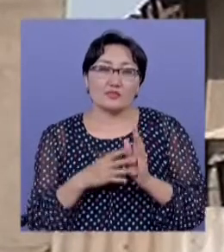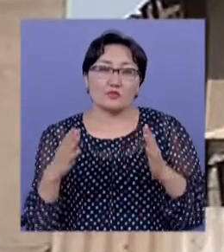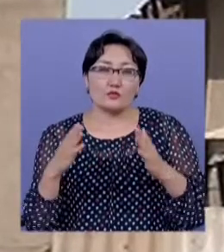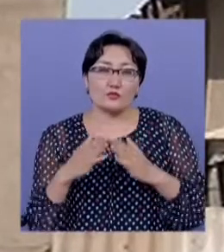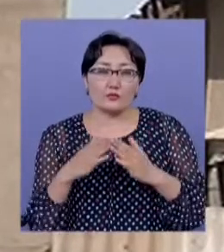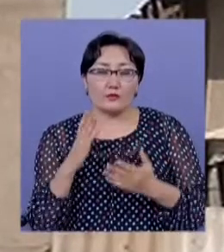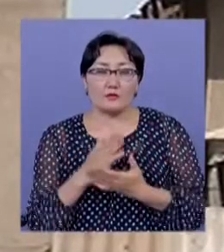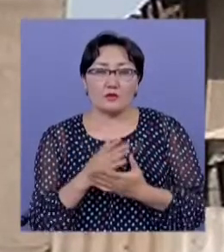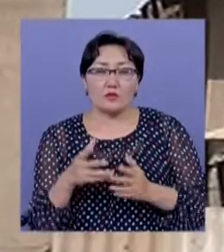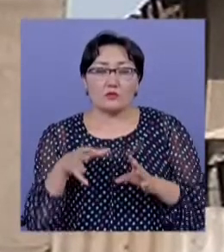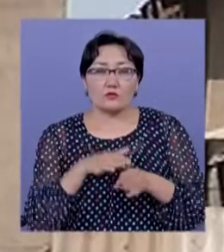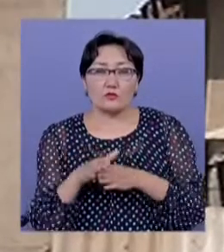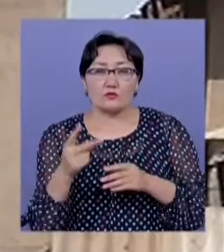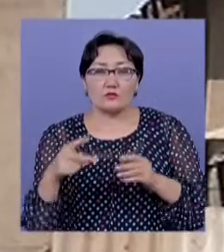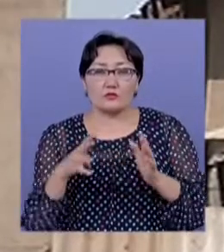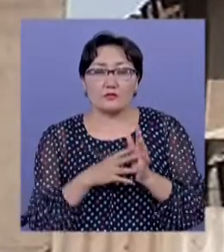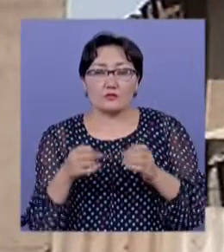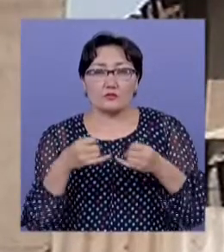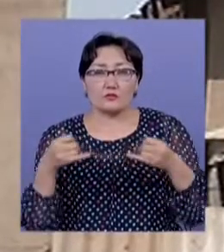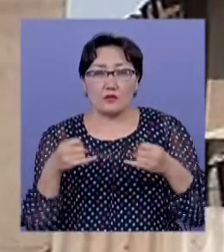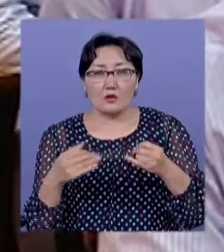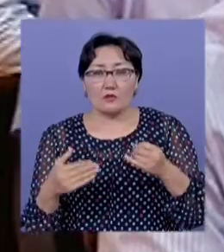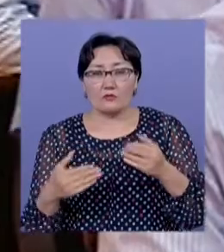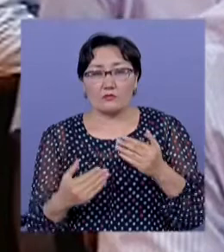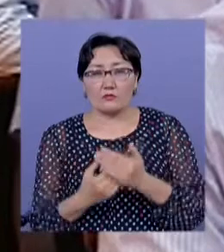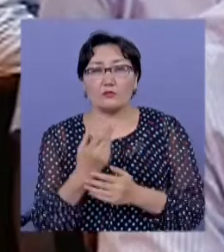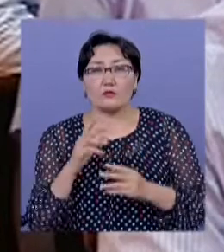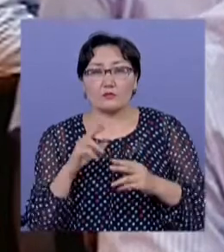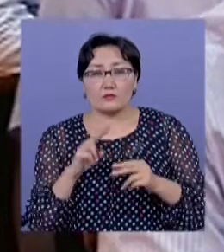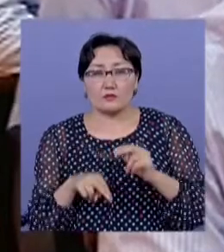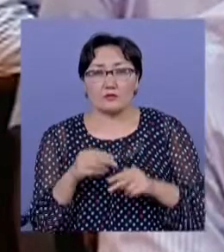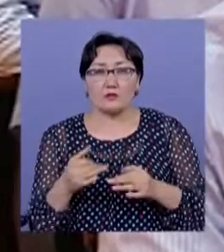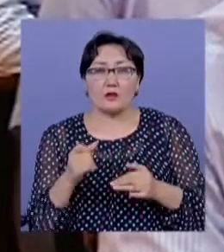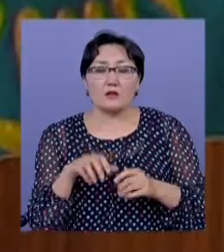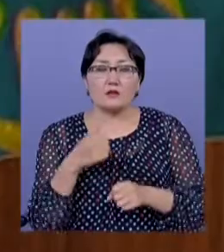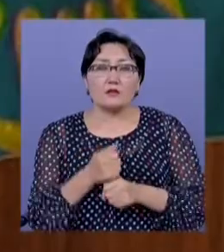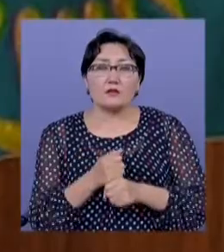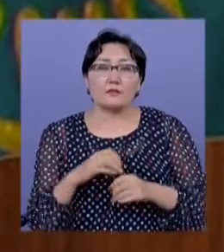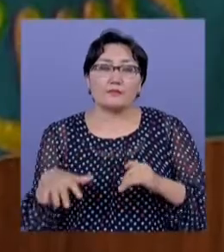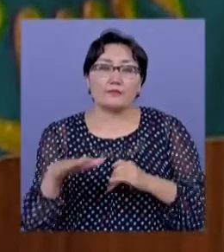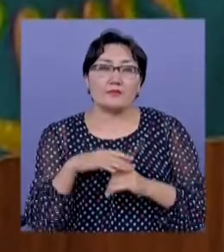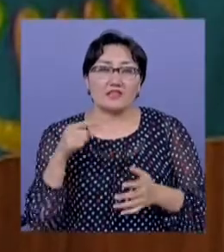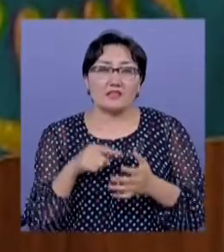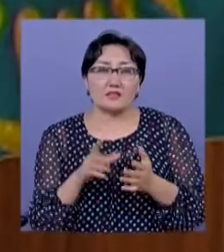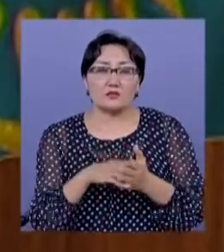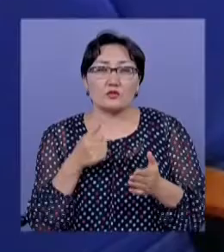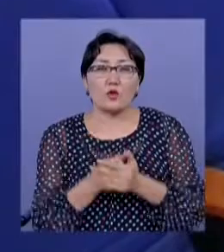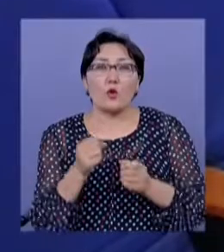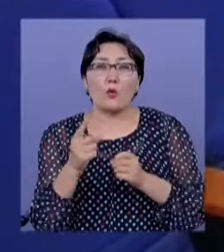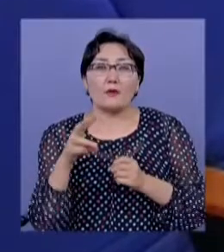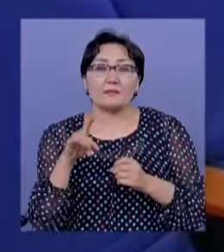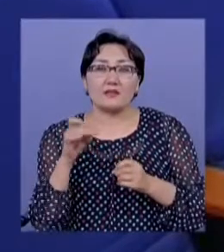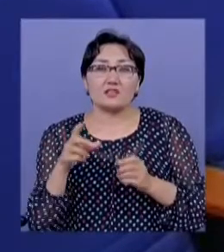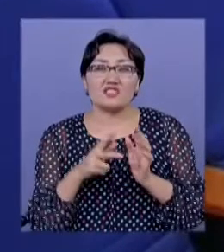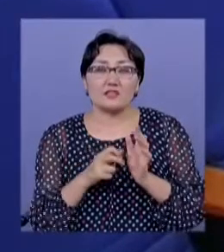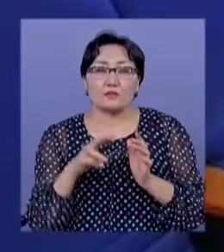мына 28 үй ол толығынан бұзып жаңа үйлер салып жатырмыз. Мәжіліс өткізген Асқар Маминге аймақ әкімі қалаға әлі де 11 миллиард 800